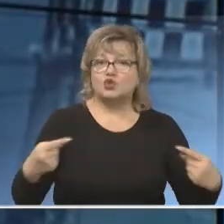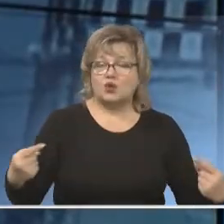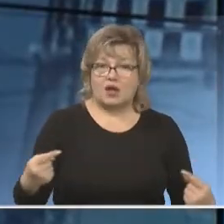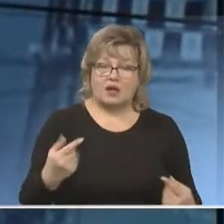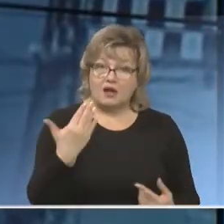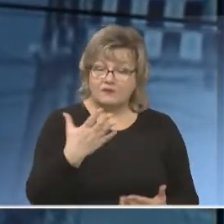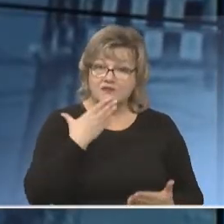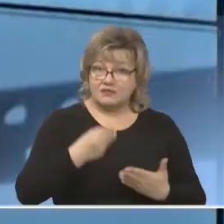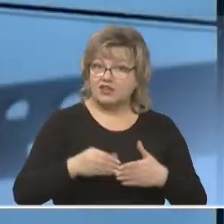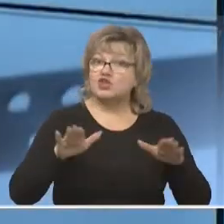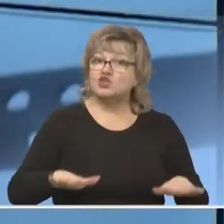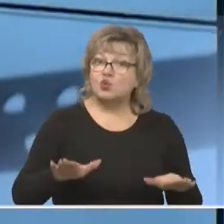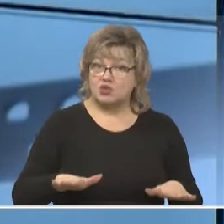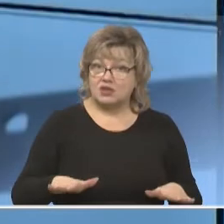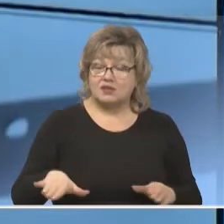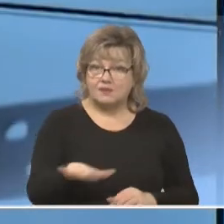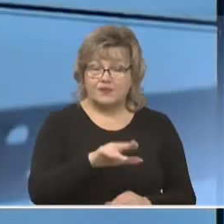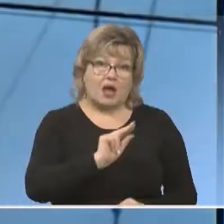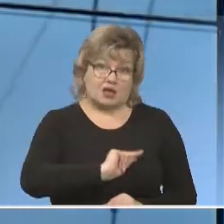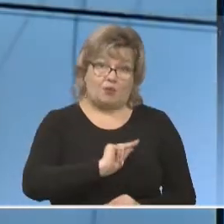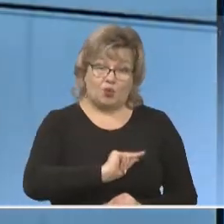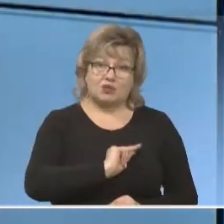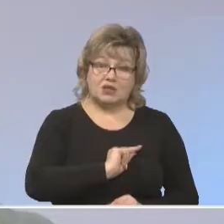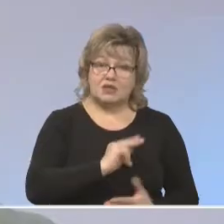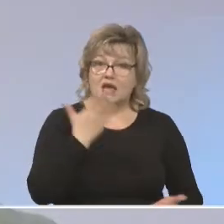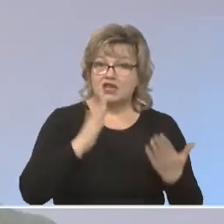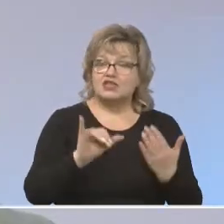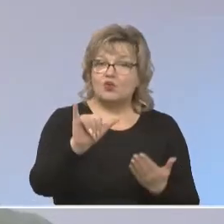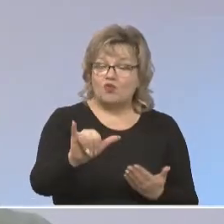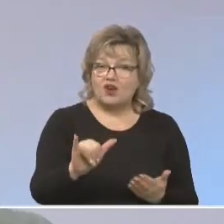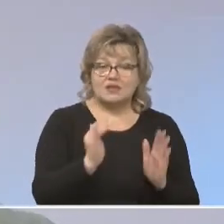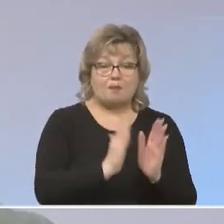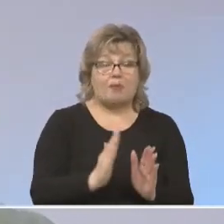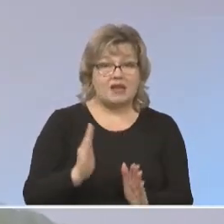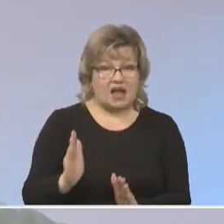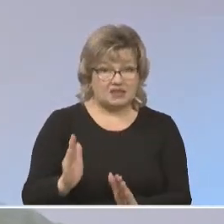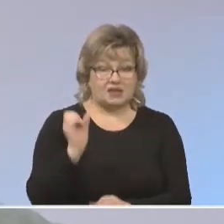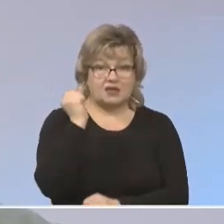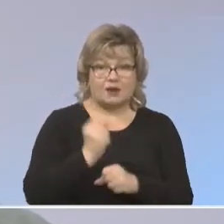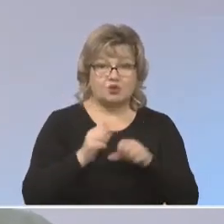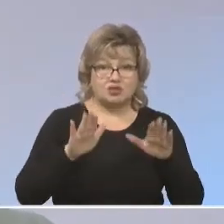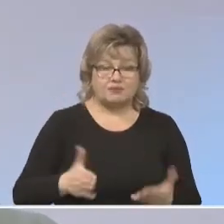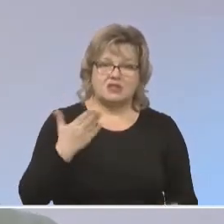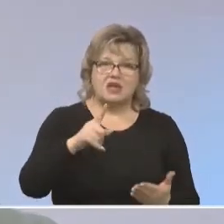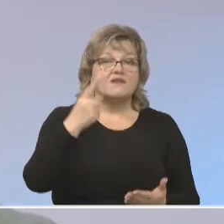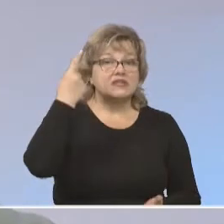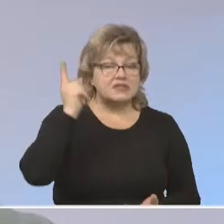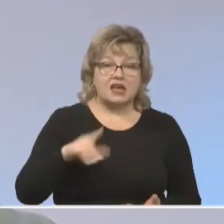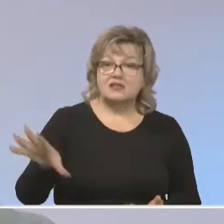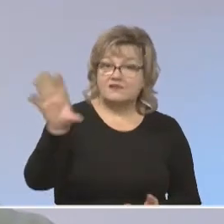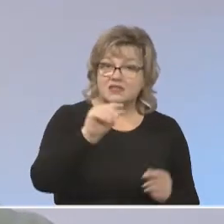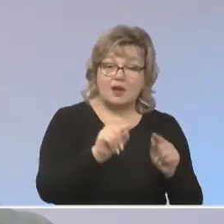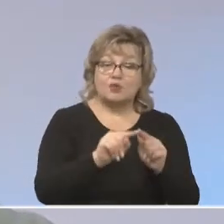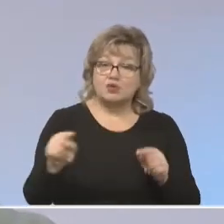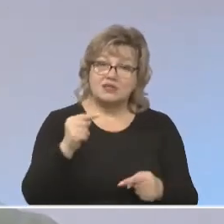вы в своей студии работаете, и если у вас порядок на рабочем месте, если вы знаете все процессы,